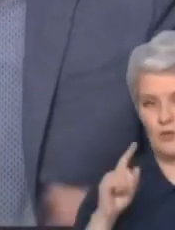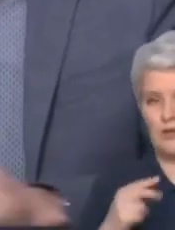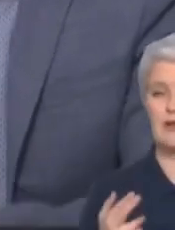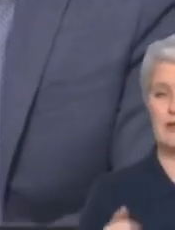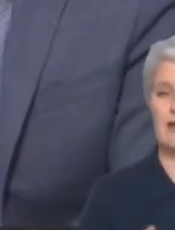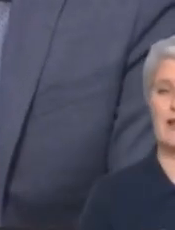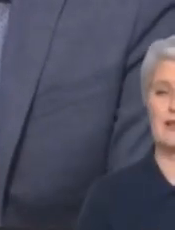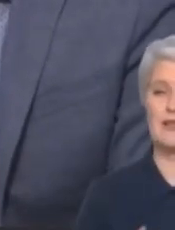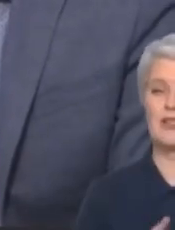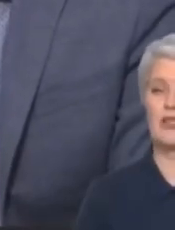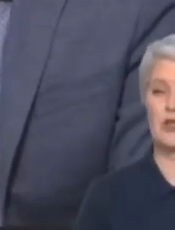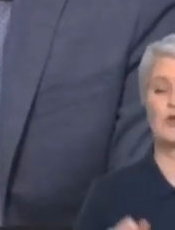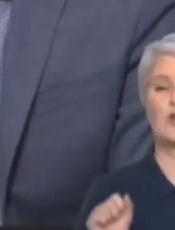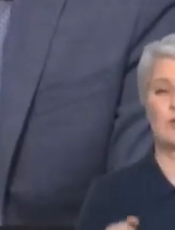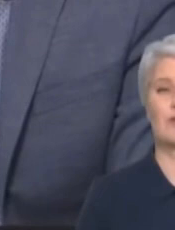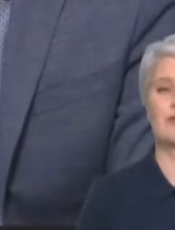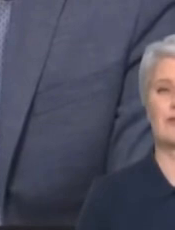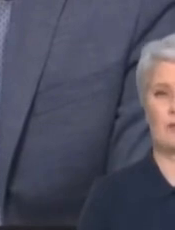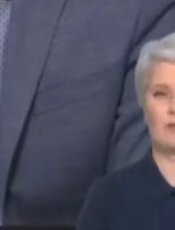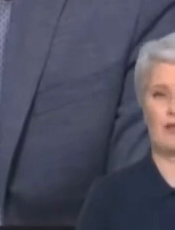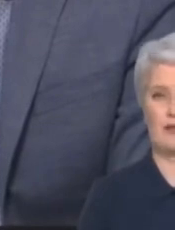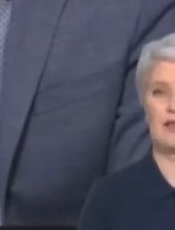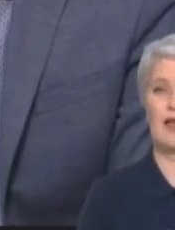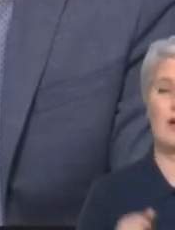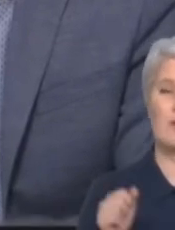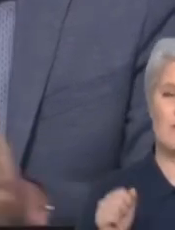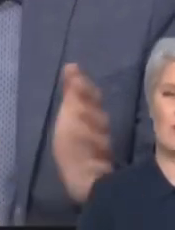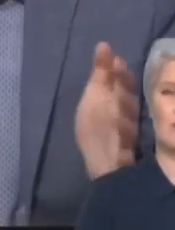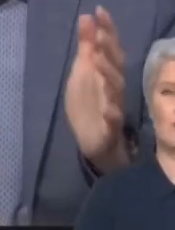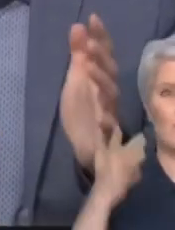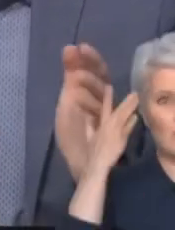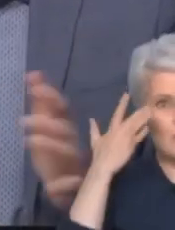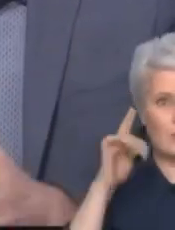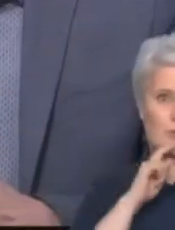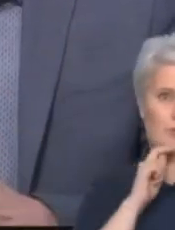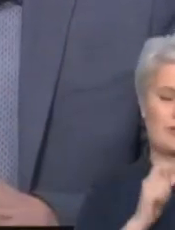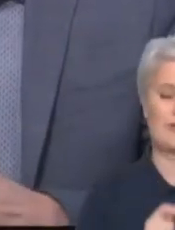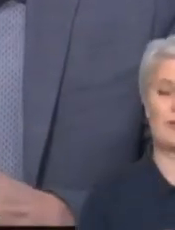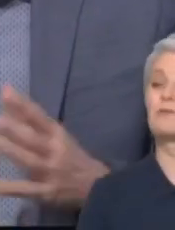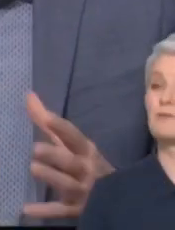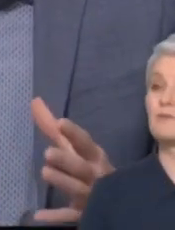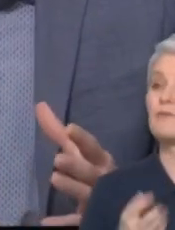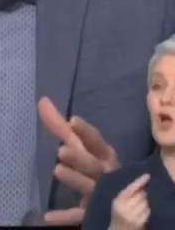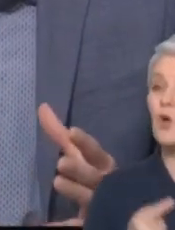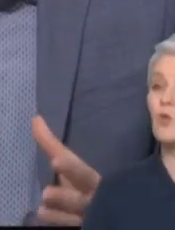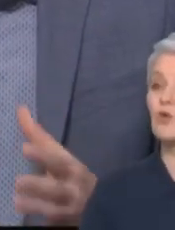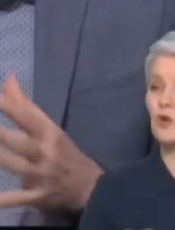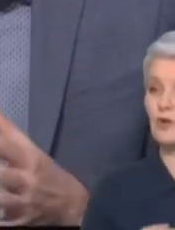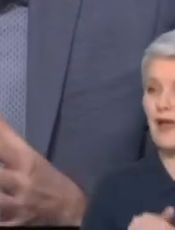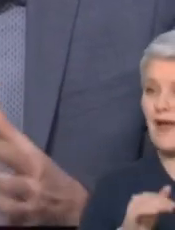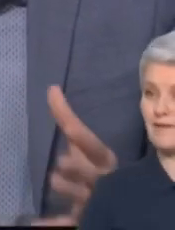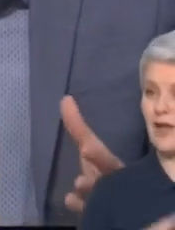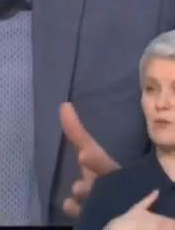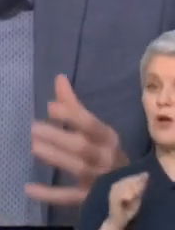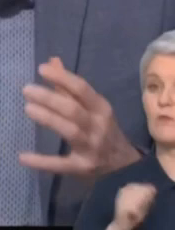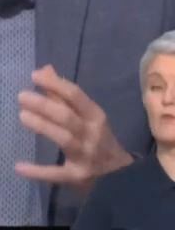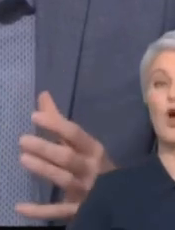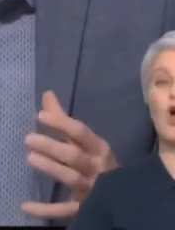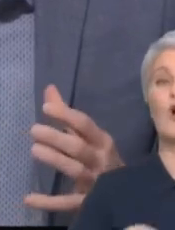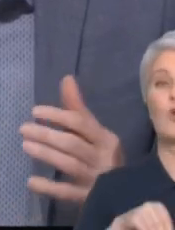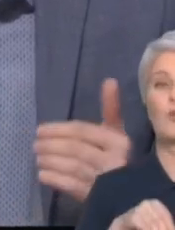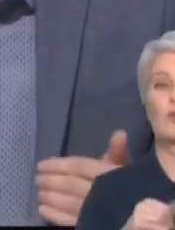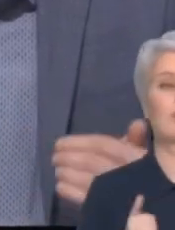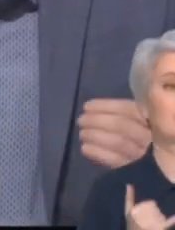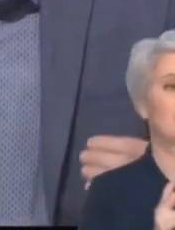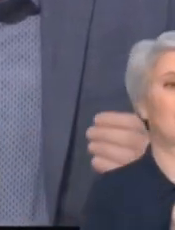Діти, родичі можуть заплатити, і це може бути сюрпризом. І ще, ще хочу уточнити. Тобто, фактично, ми можемо купити комусь або